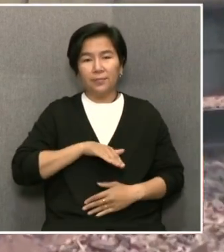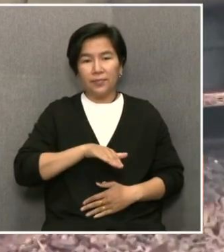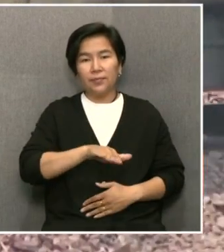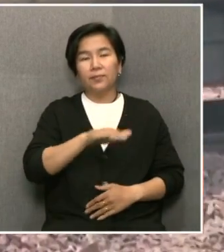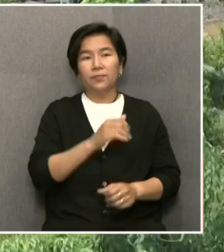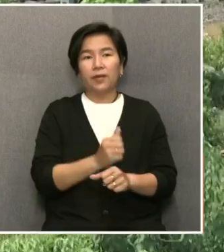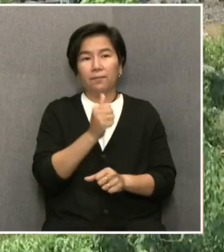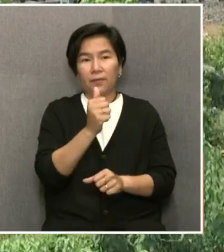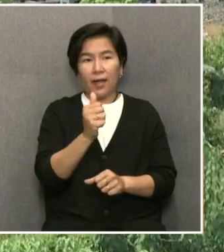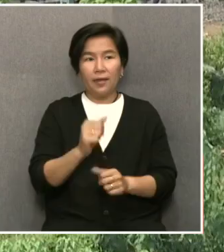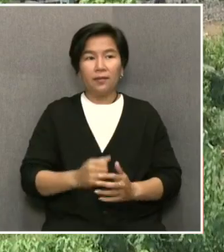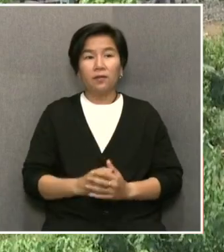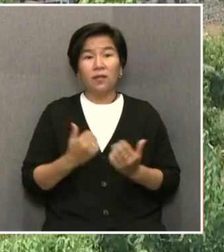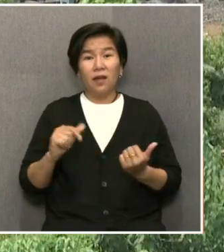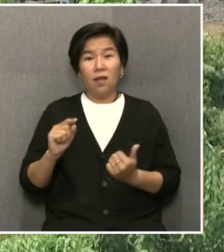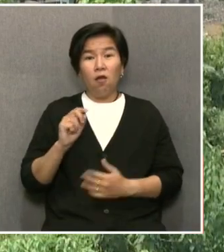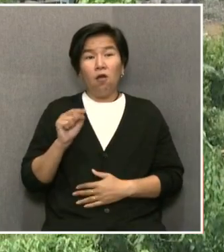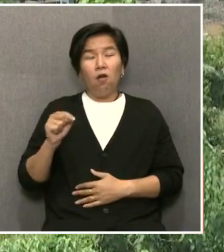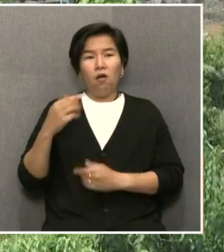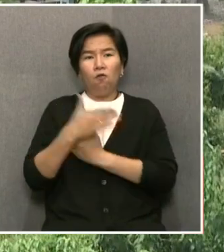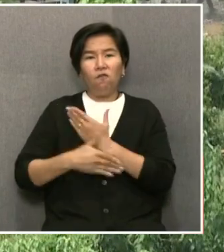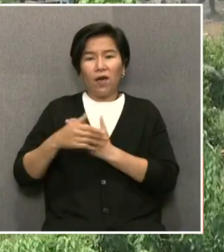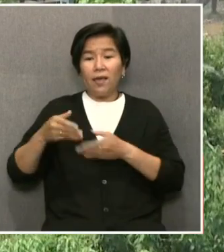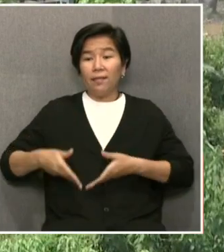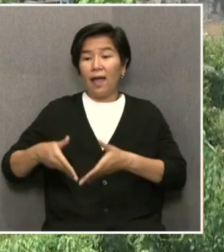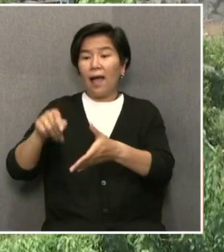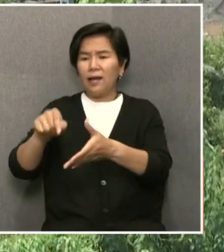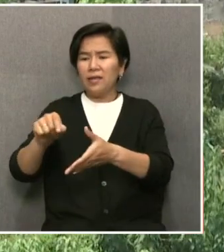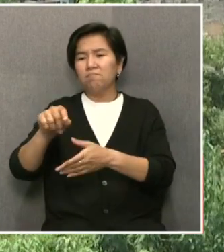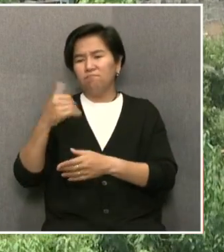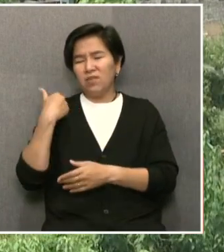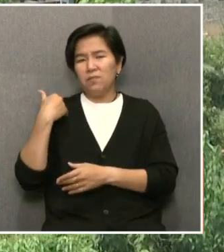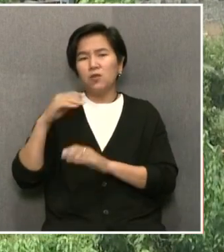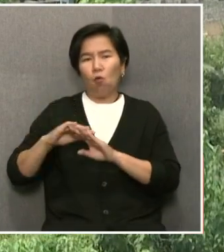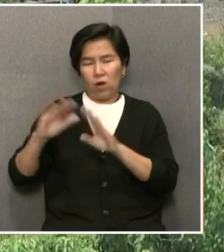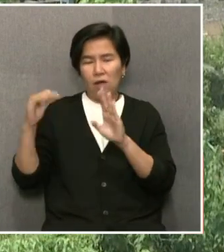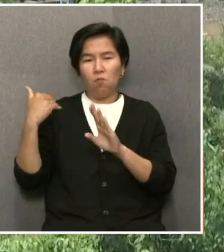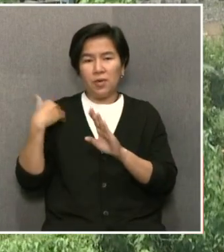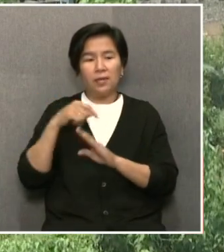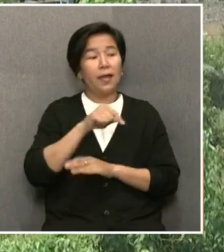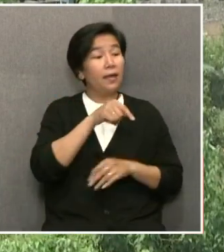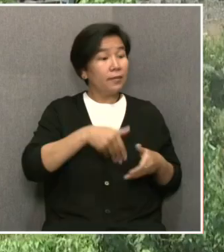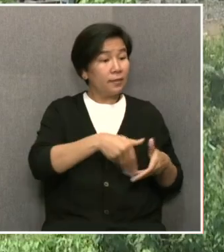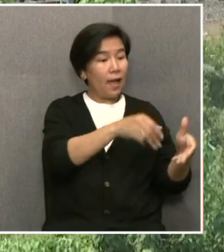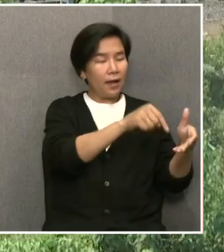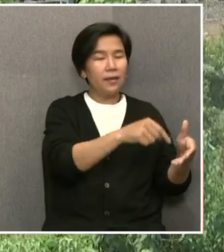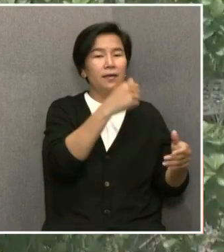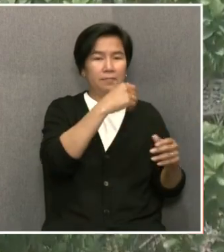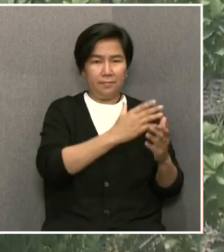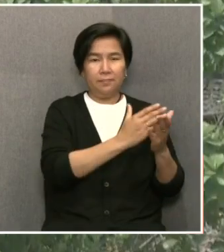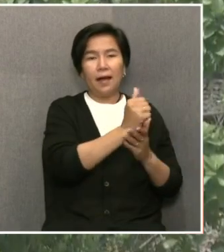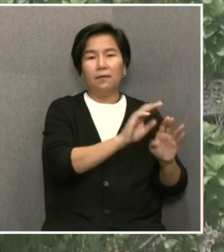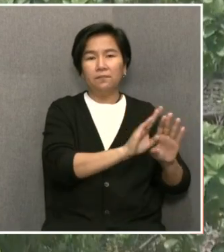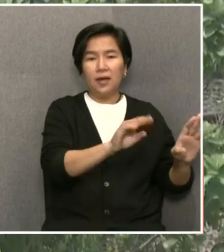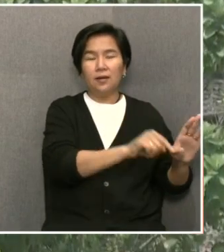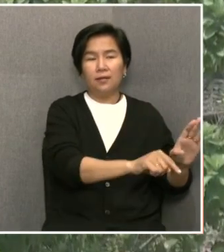แต่ยังมีการยกเลิกรถไฟบางขบวนในเส้นทางอยู่ค่ะด้านกระทรวงรถไฟของอินเดียนะครับเสนอเมื่อวานนี้ให้